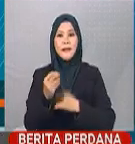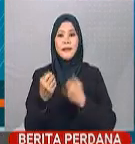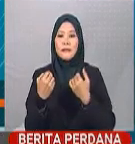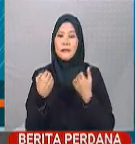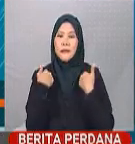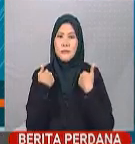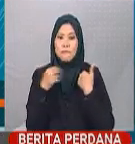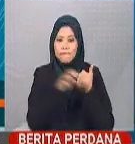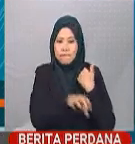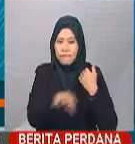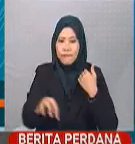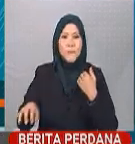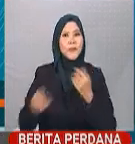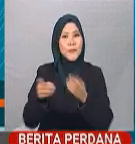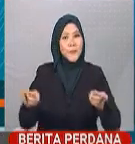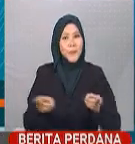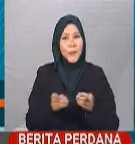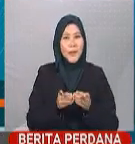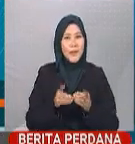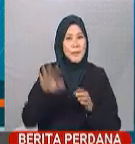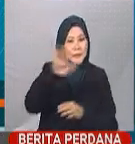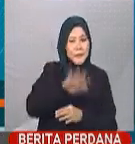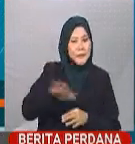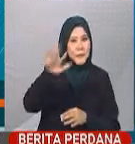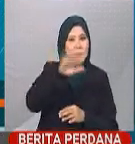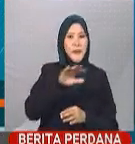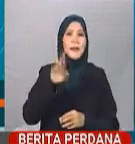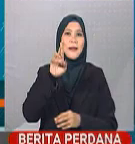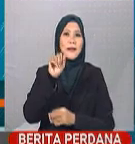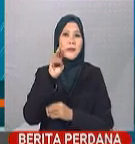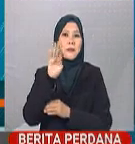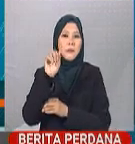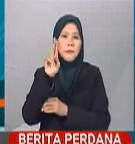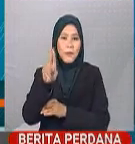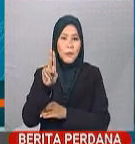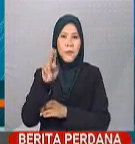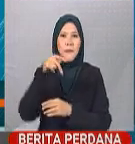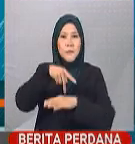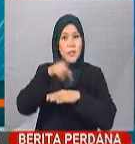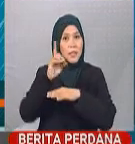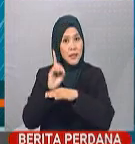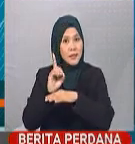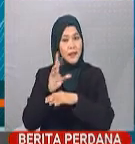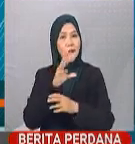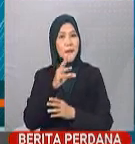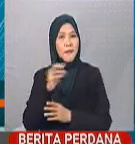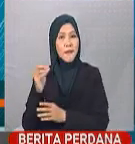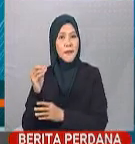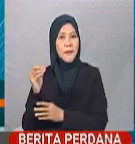buah daerah melibatkan Jelebu, Rembau, Port Dickson dan juga